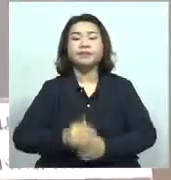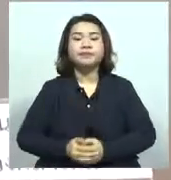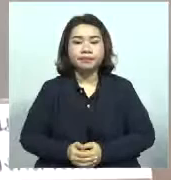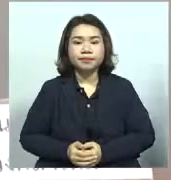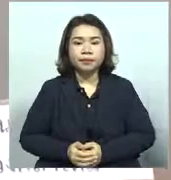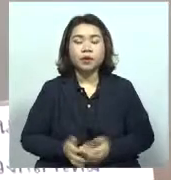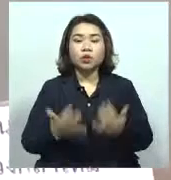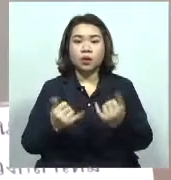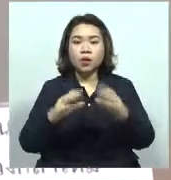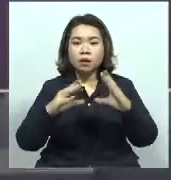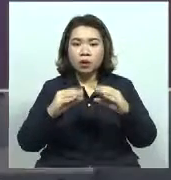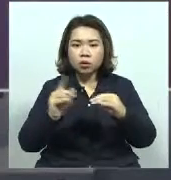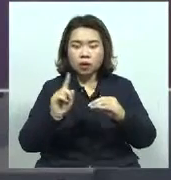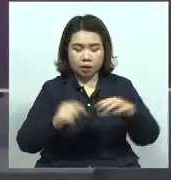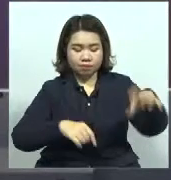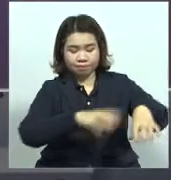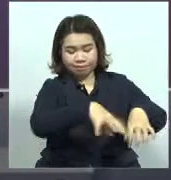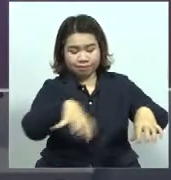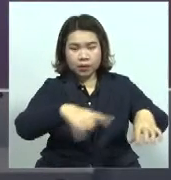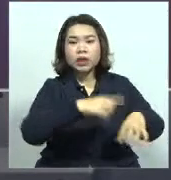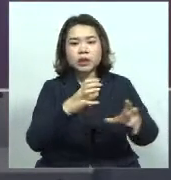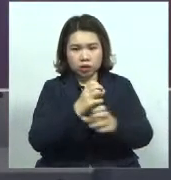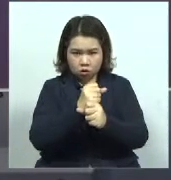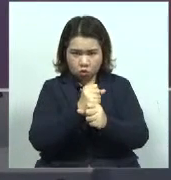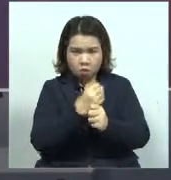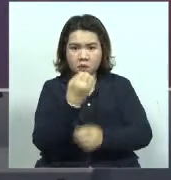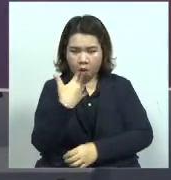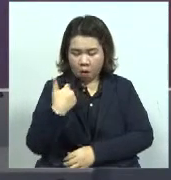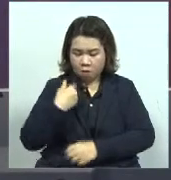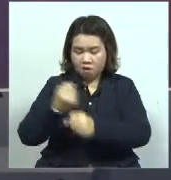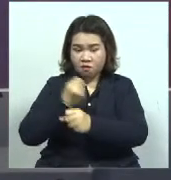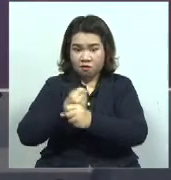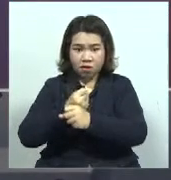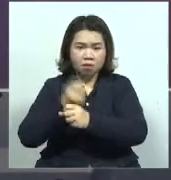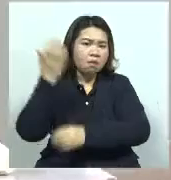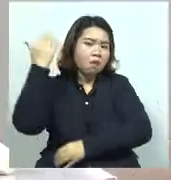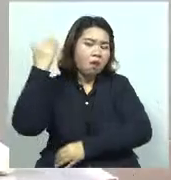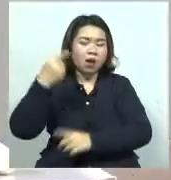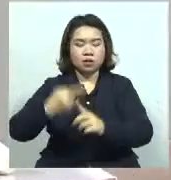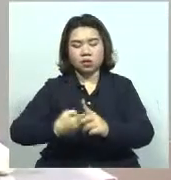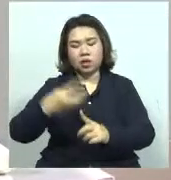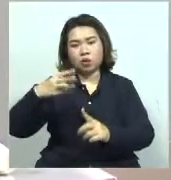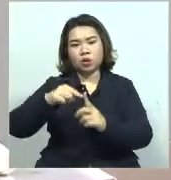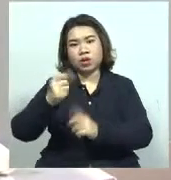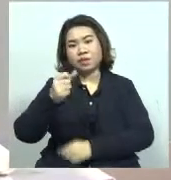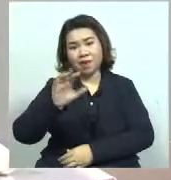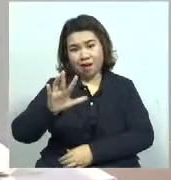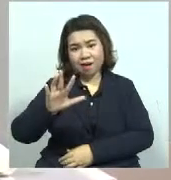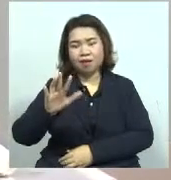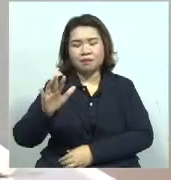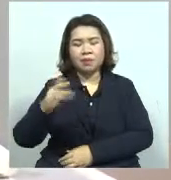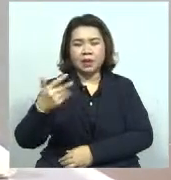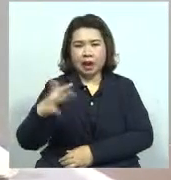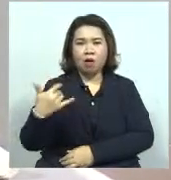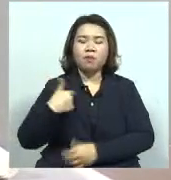ประชุมวันนี้แต่ละหน่วยงานได้สรุปความพร้อมมีการซักซ้อมเสมือนจริงตั้งแต่วันที่15มิถุนายนเป็นต้นมารวม